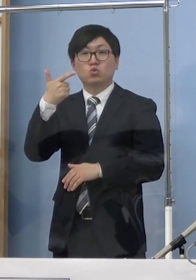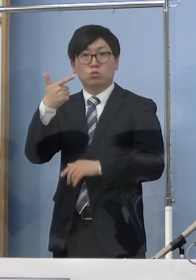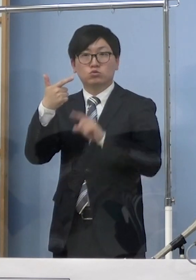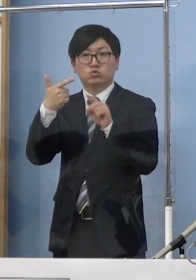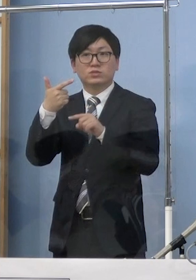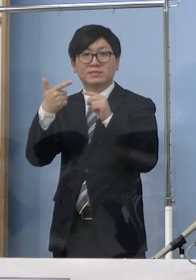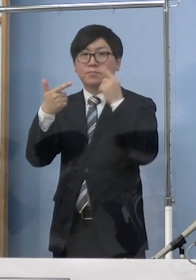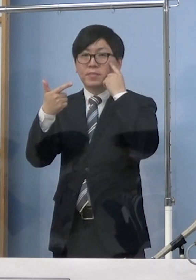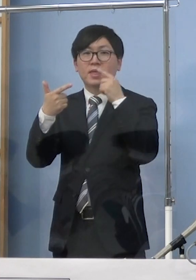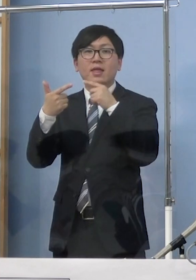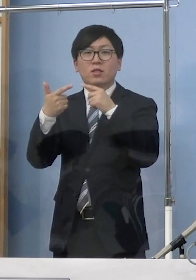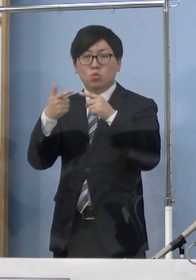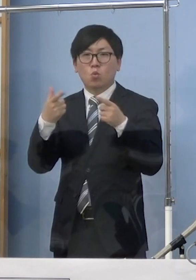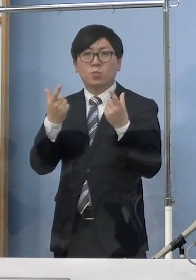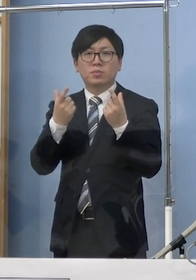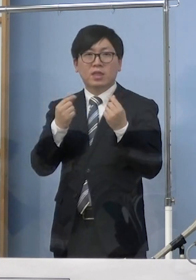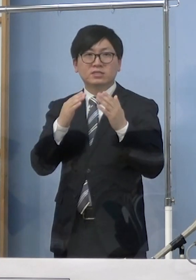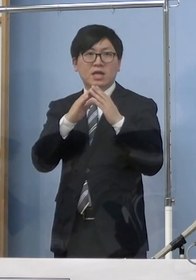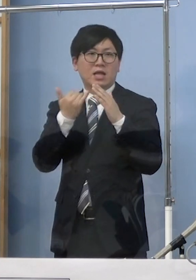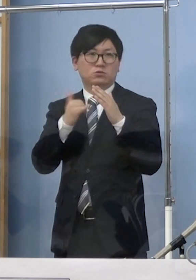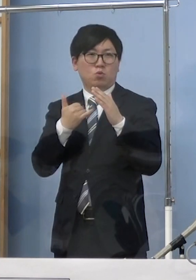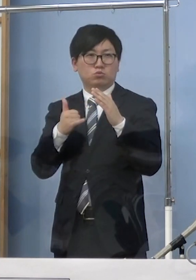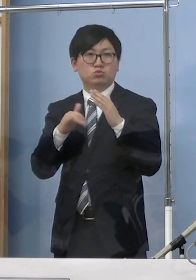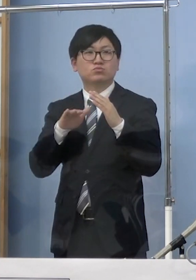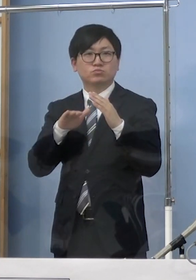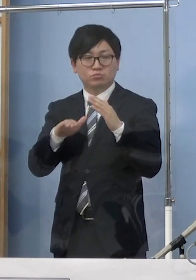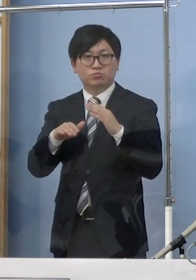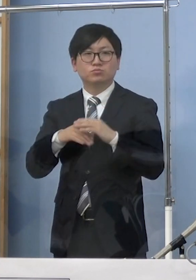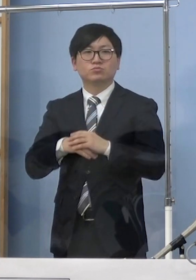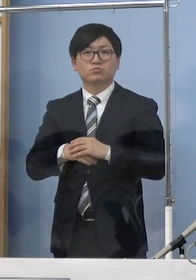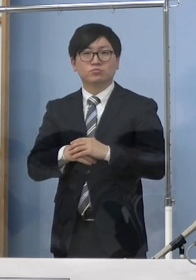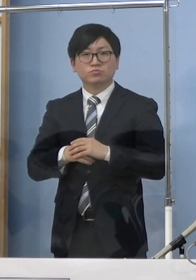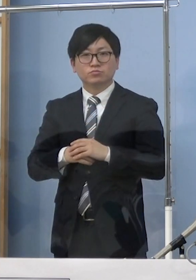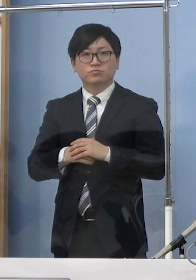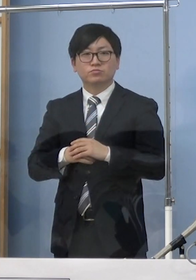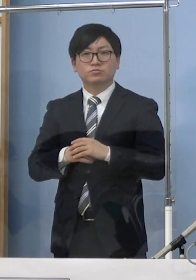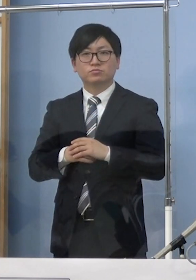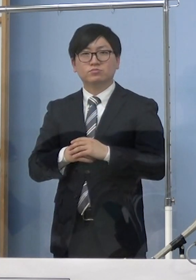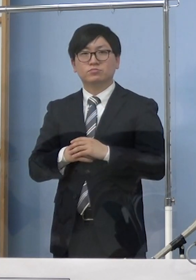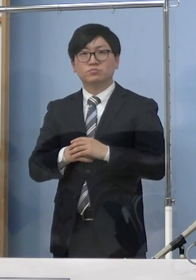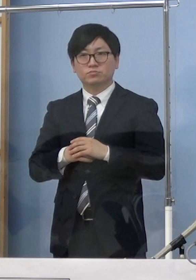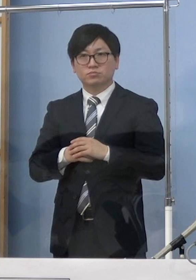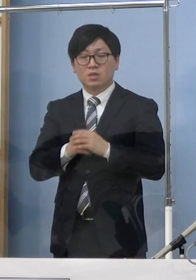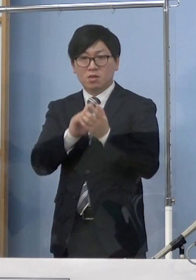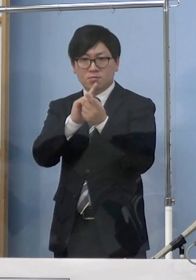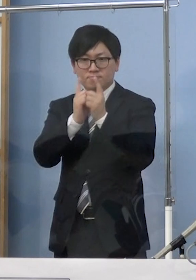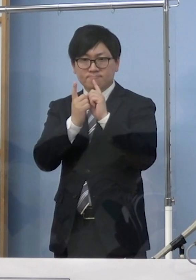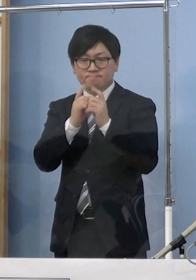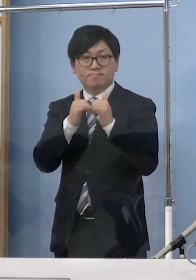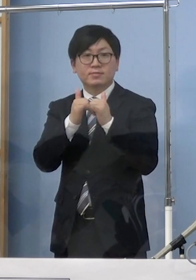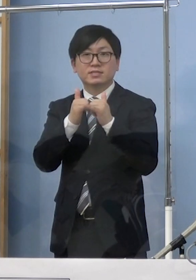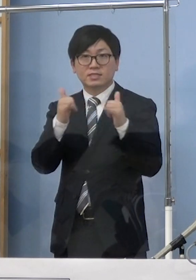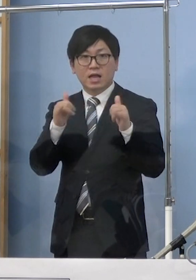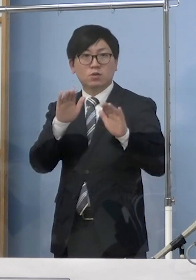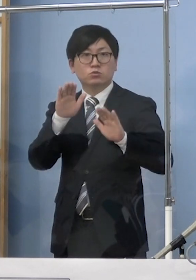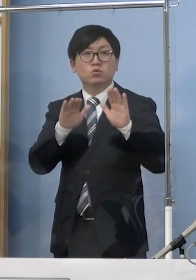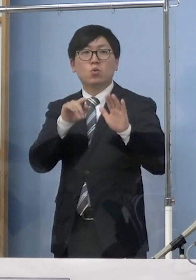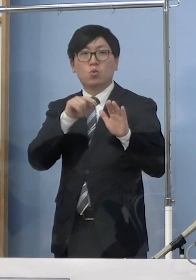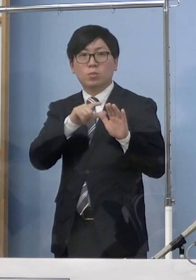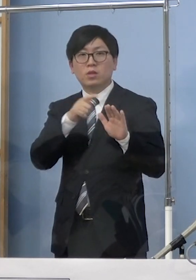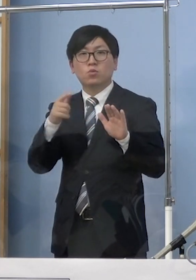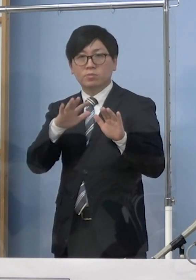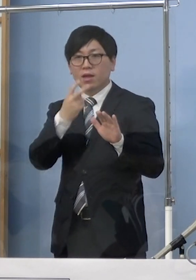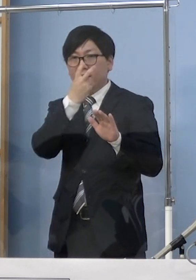同居のご家族ということになります。で、濃厚接触者等については現在詳細を調査中